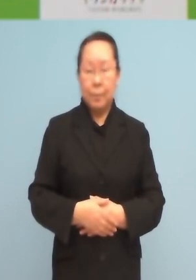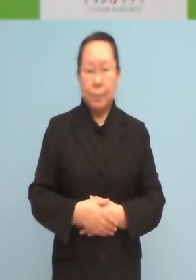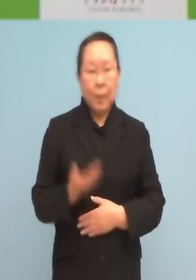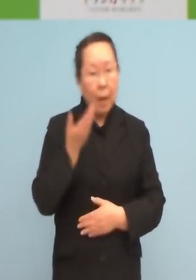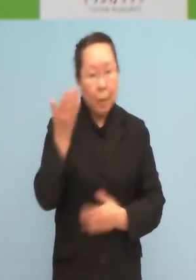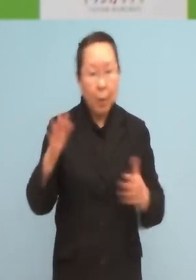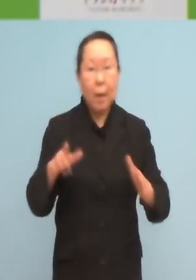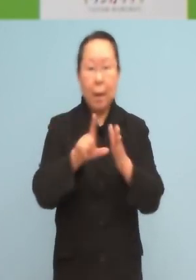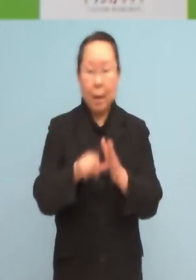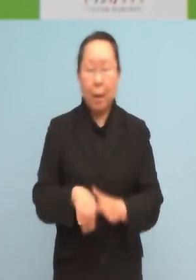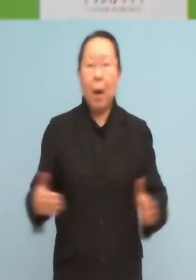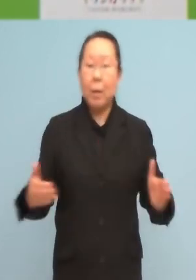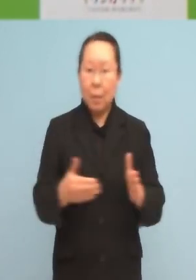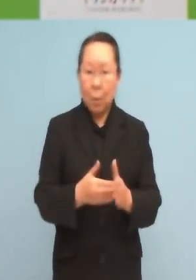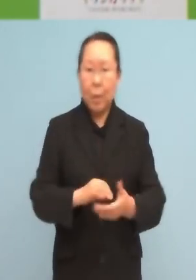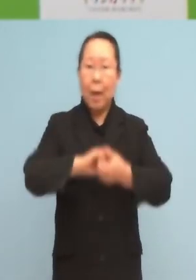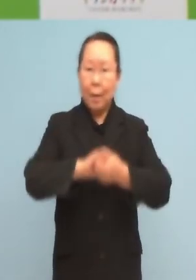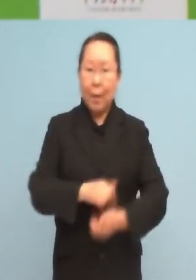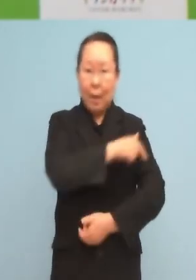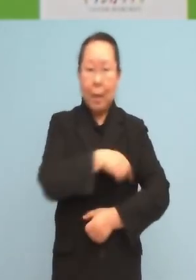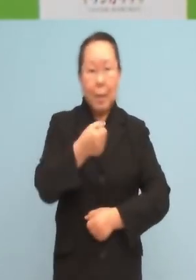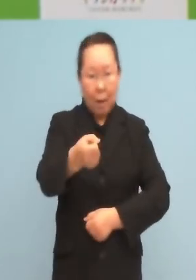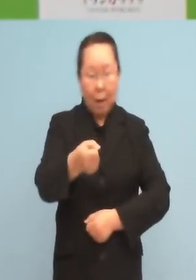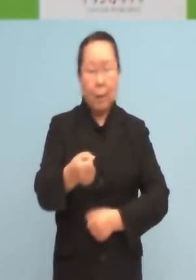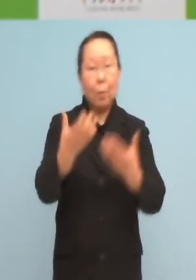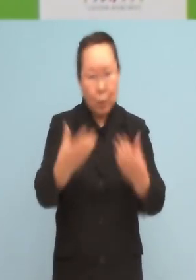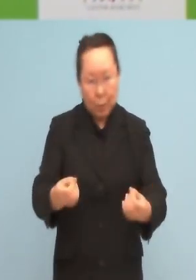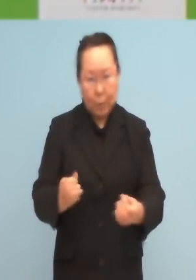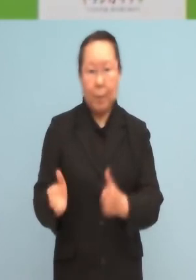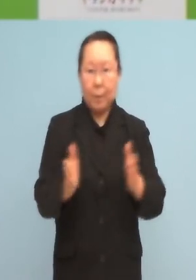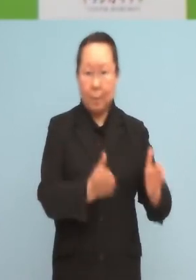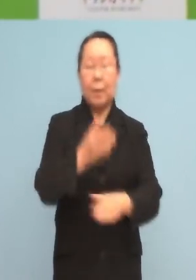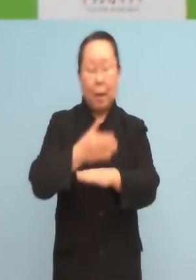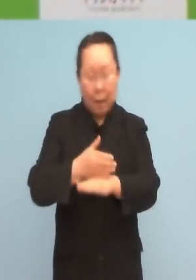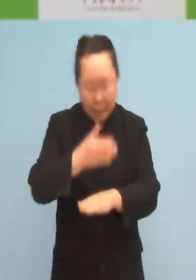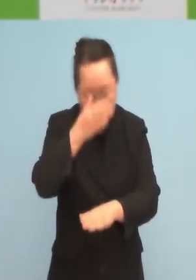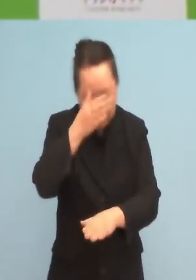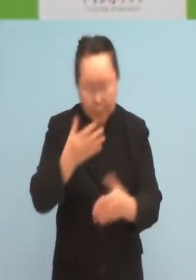なければ以上で本日の定例記者会見を終了いたします。 はい、どうもありがとうございました。